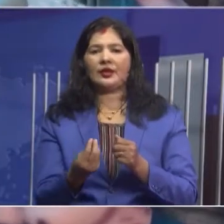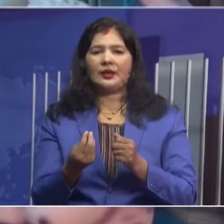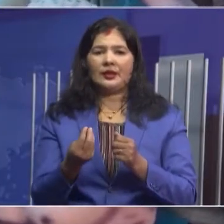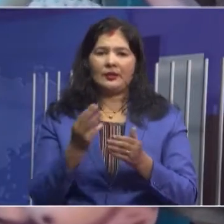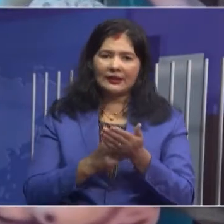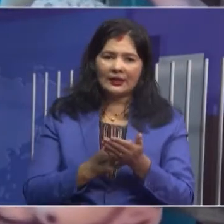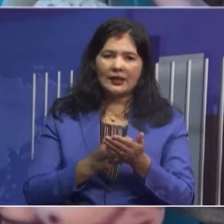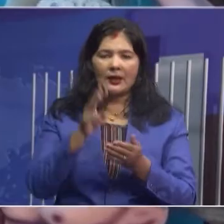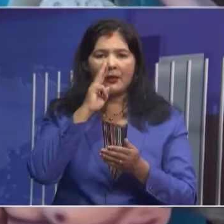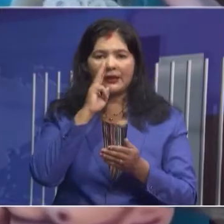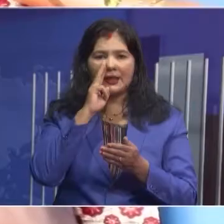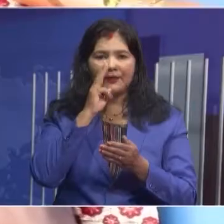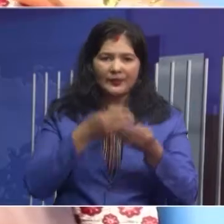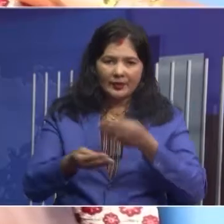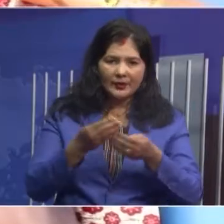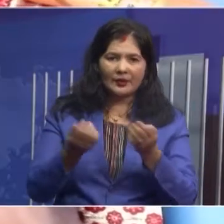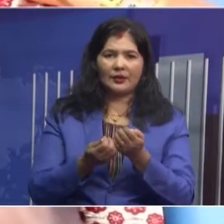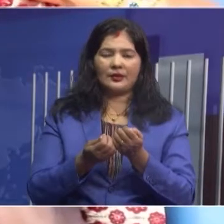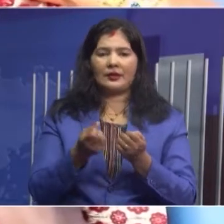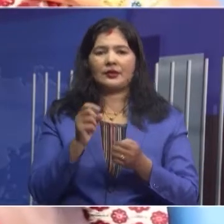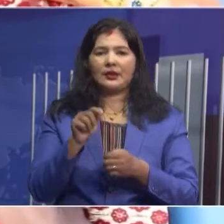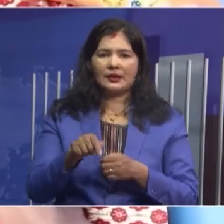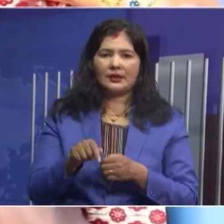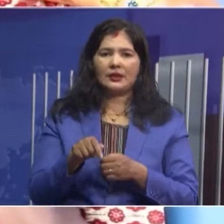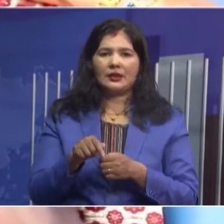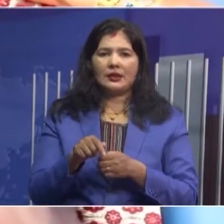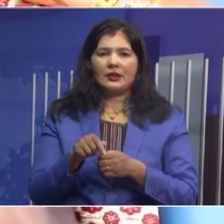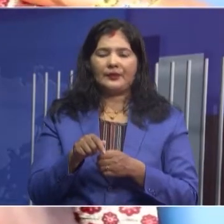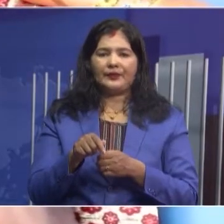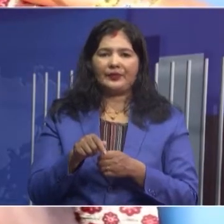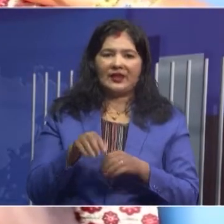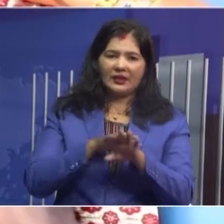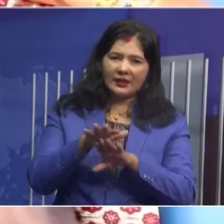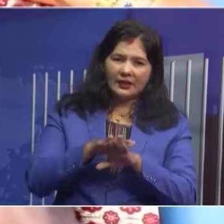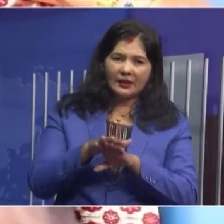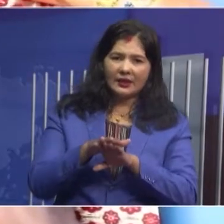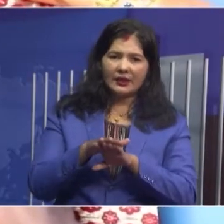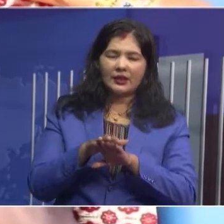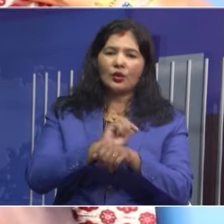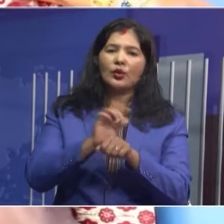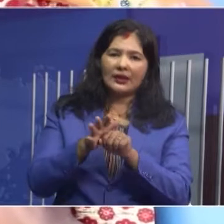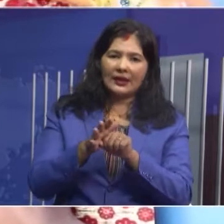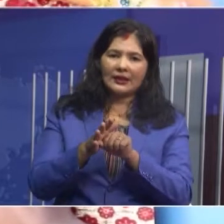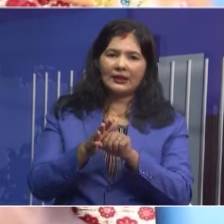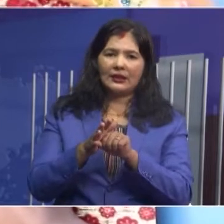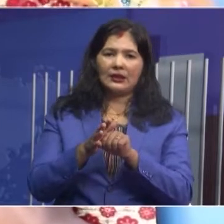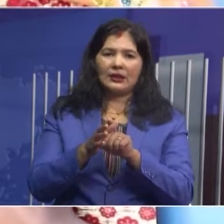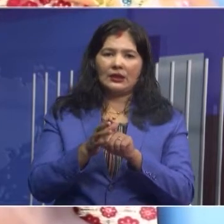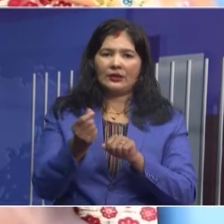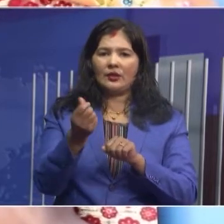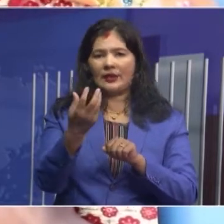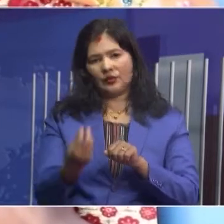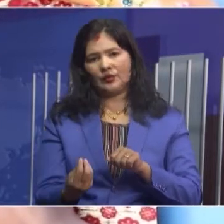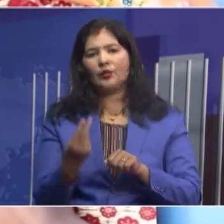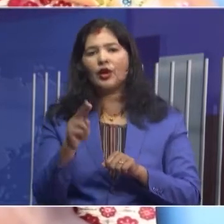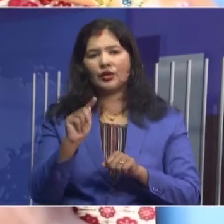गरेको मूर्तिकारहरू बताउँछन्। र यो पालि हजुरको हाम्रो धेरै लस गयो कोरोनाले गर्दा, हामीले मनग्ञ काम पनि